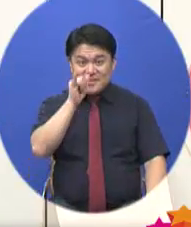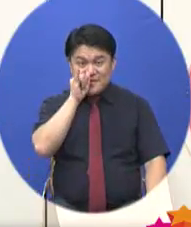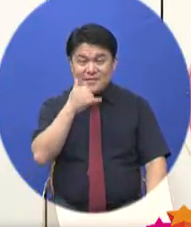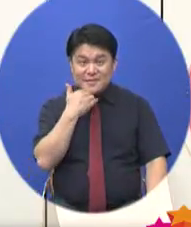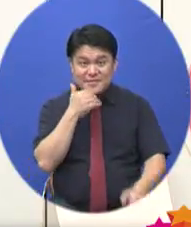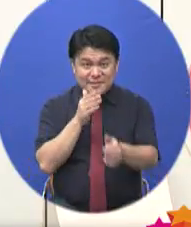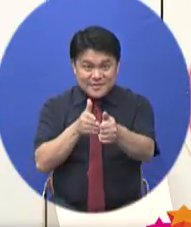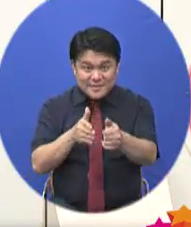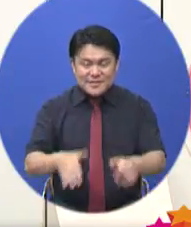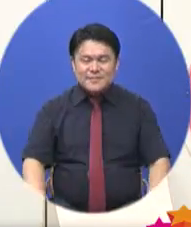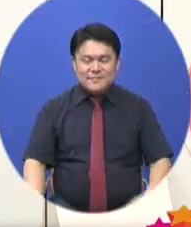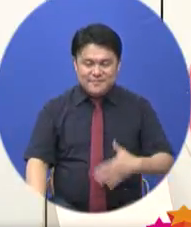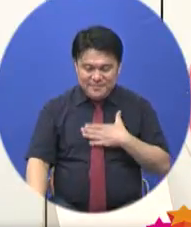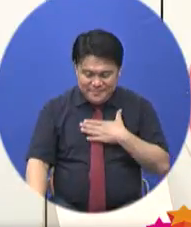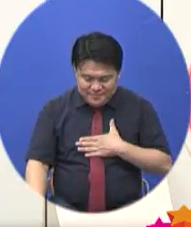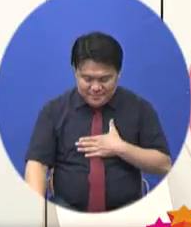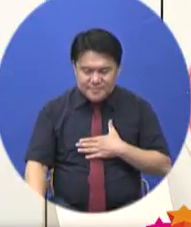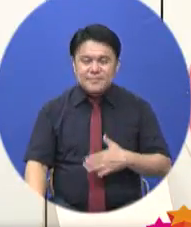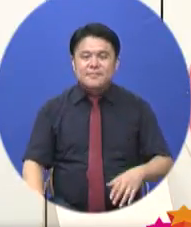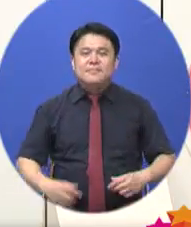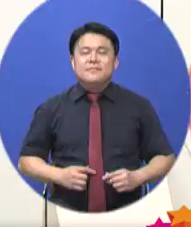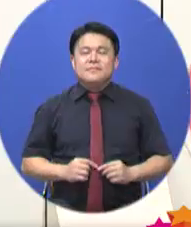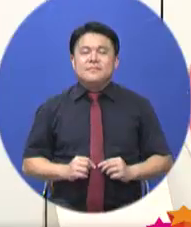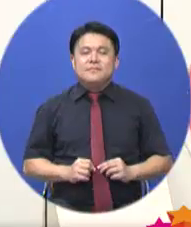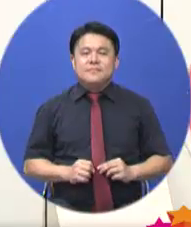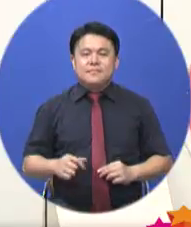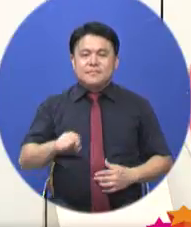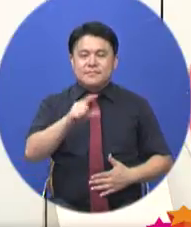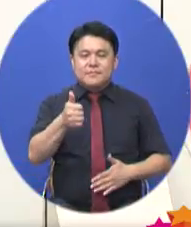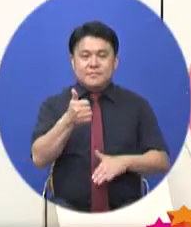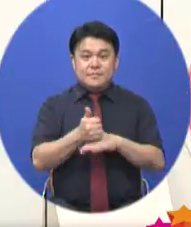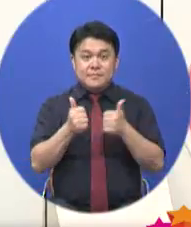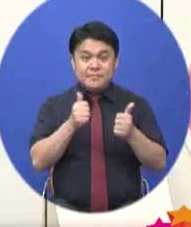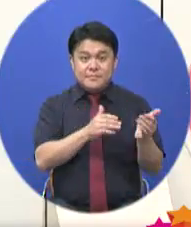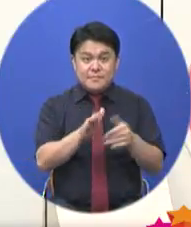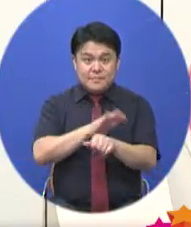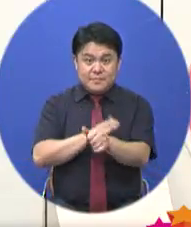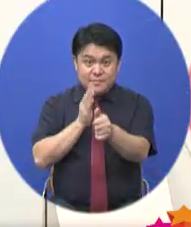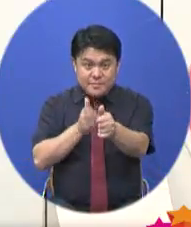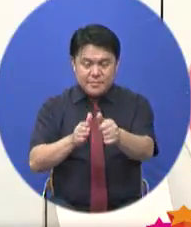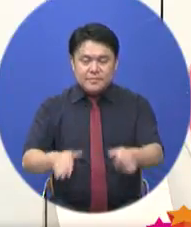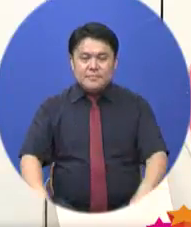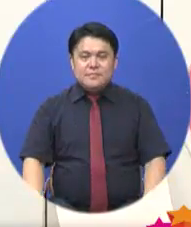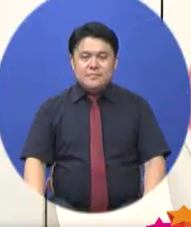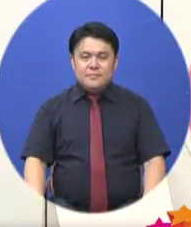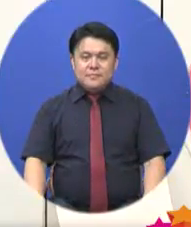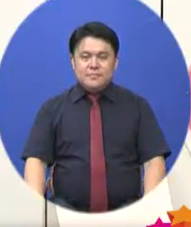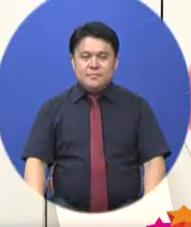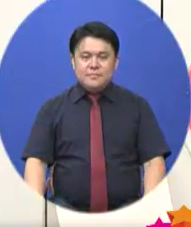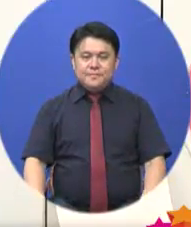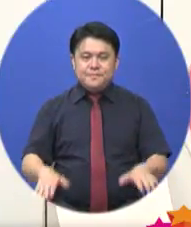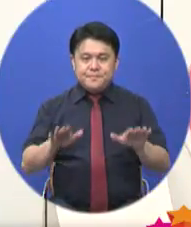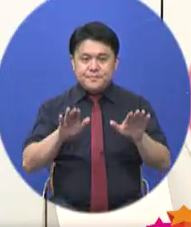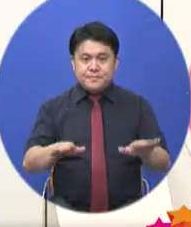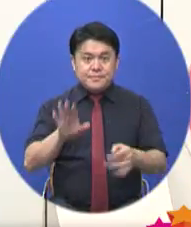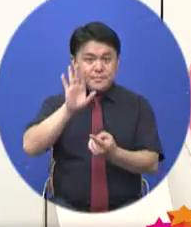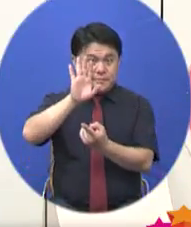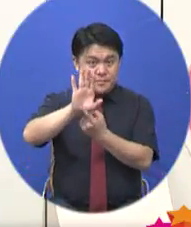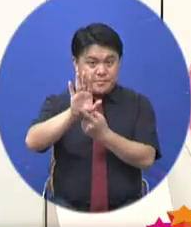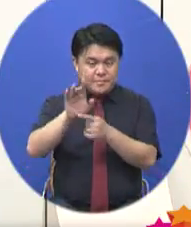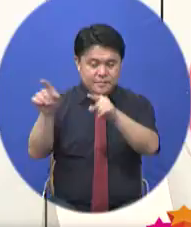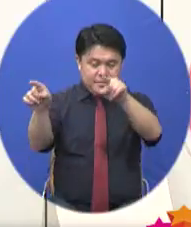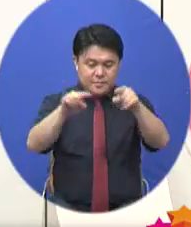있으니까 잠시 기다려 주세요. 네. 네. 월말 결선 준비 잘해 주시고. 네. 네, 오늘